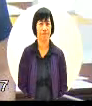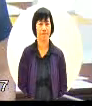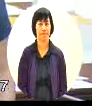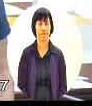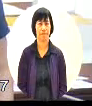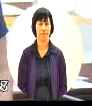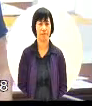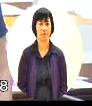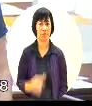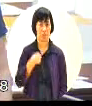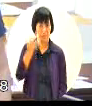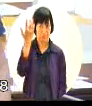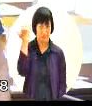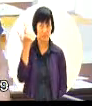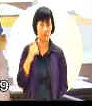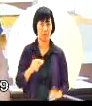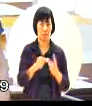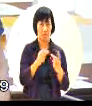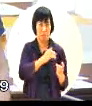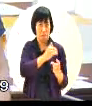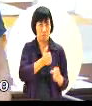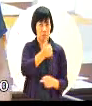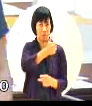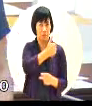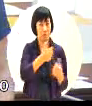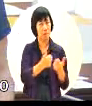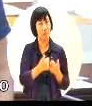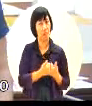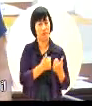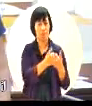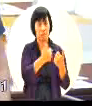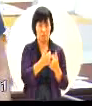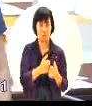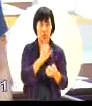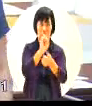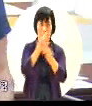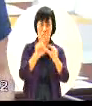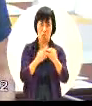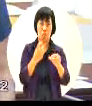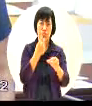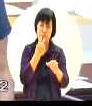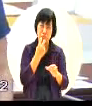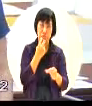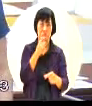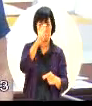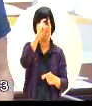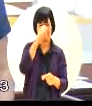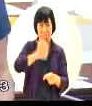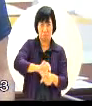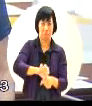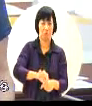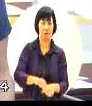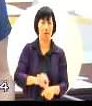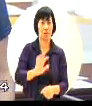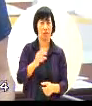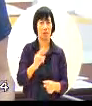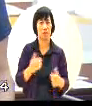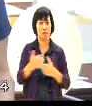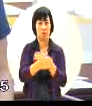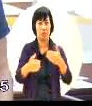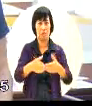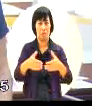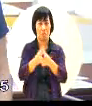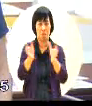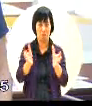捌交邱主委咧开会，参加开会的时阵吼，要甲中央讨经费，啊，因交通部有落来，因为咧讲着讲